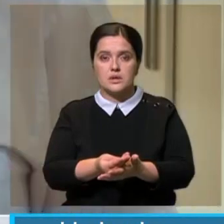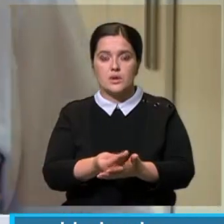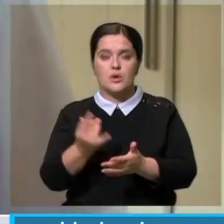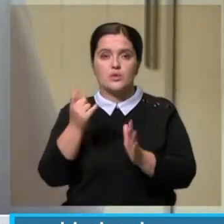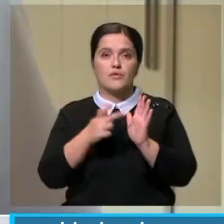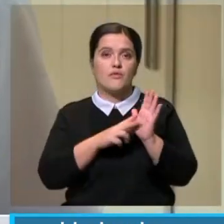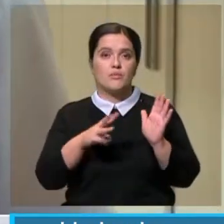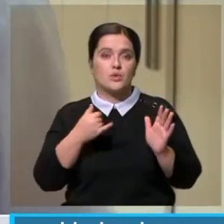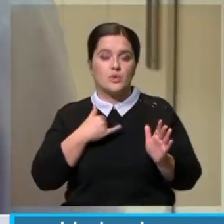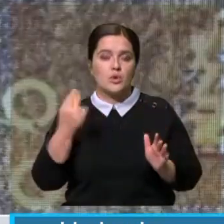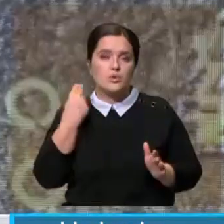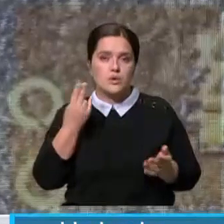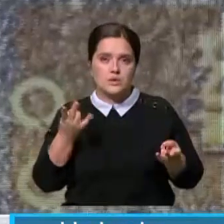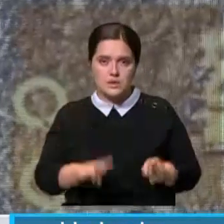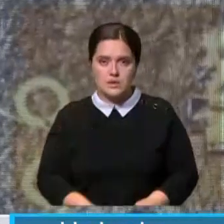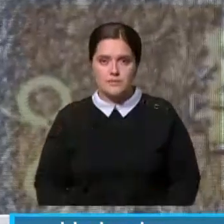текущие долги.